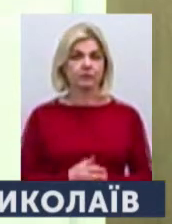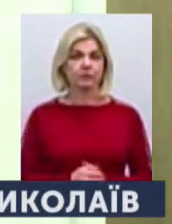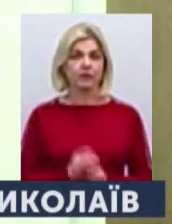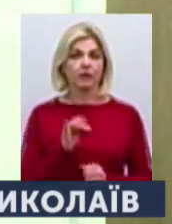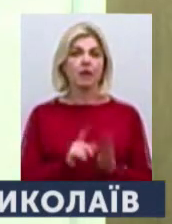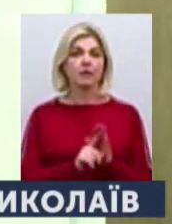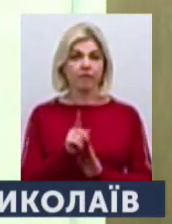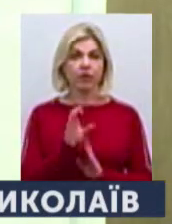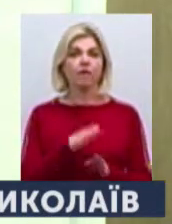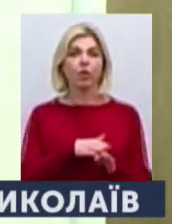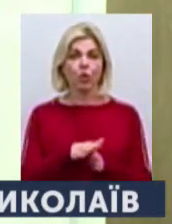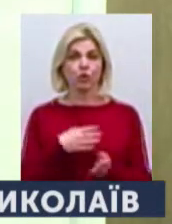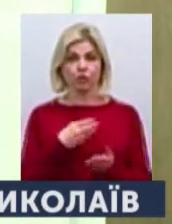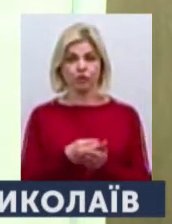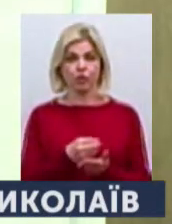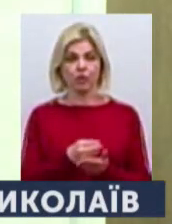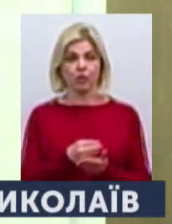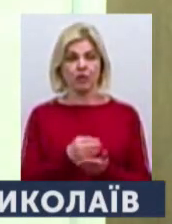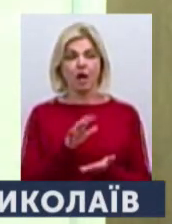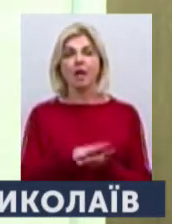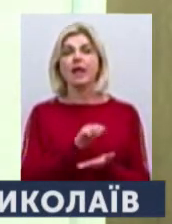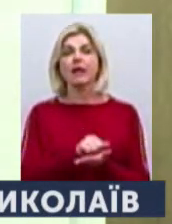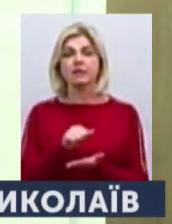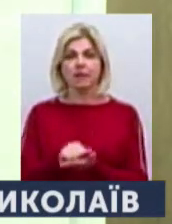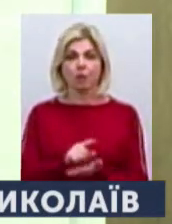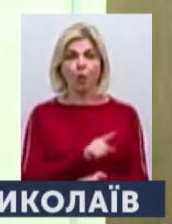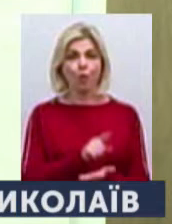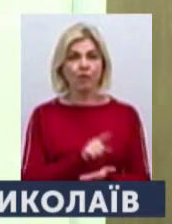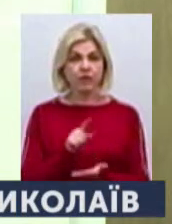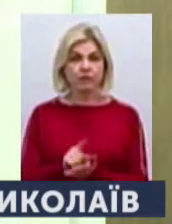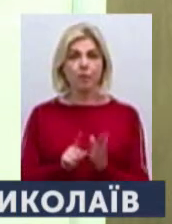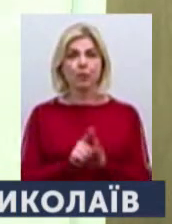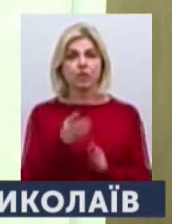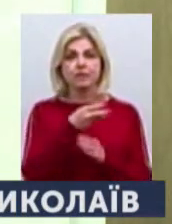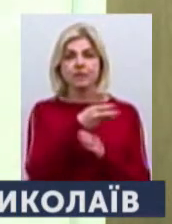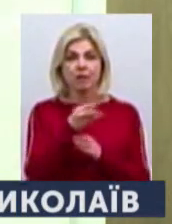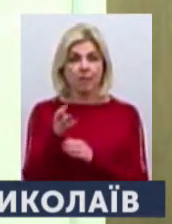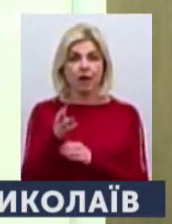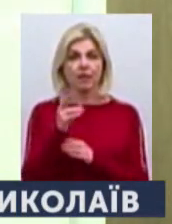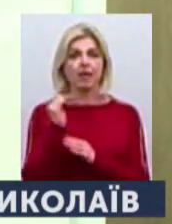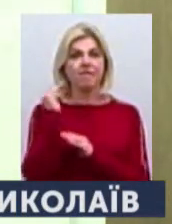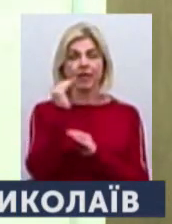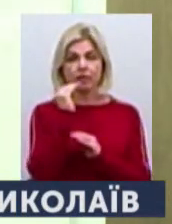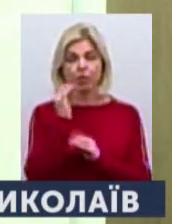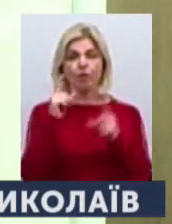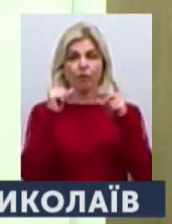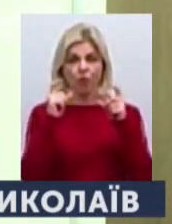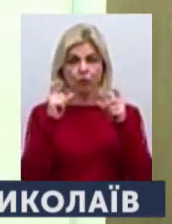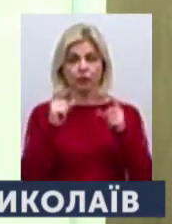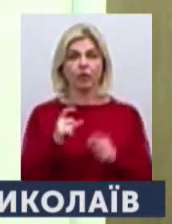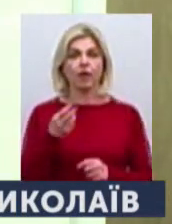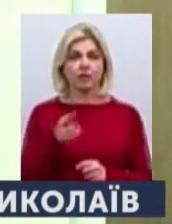приступив до виконання своїх редакційних обов'язків. Почав знімати на відео, на фото